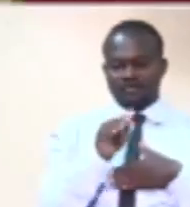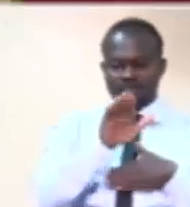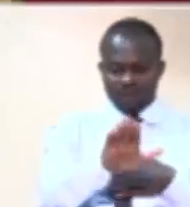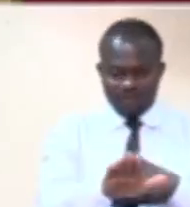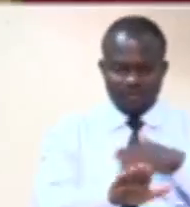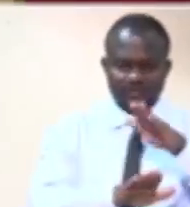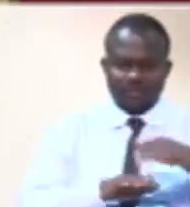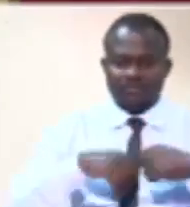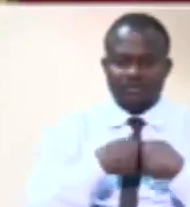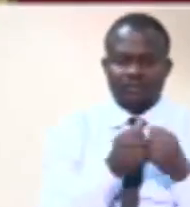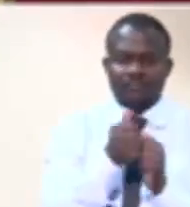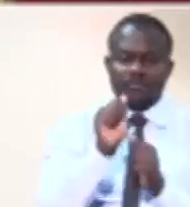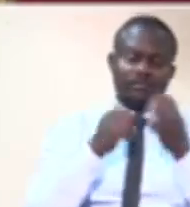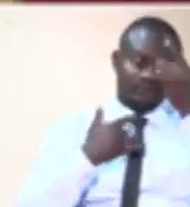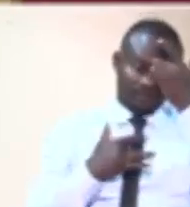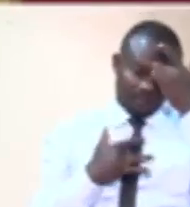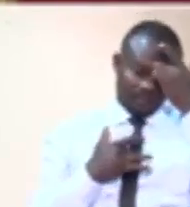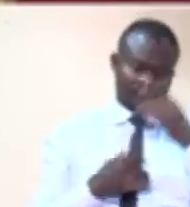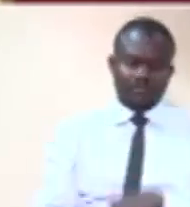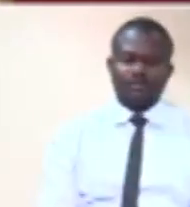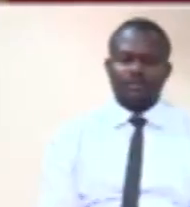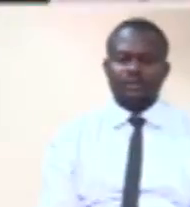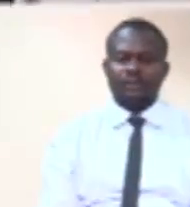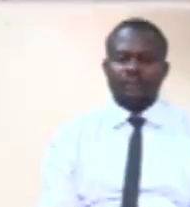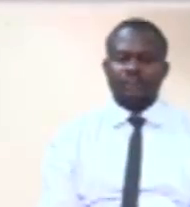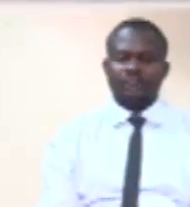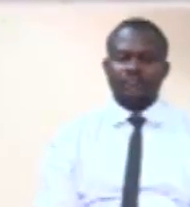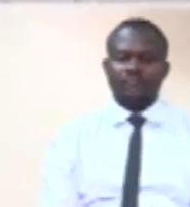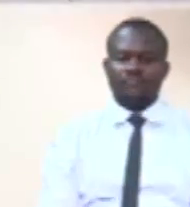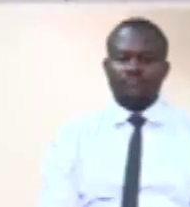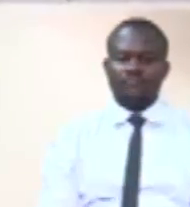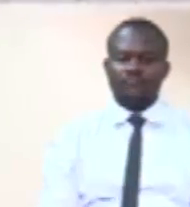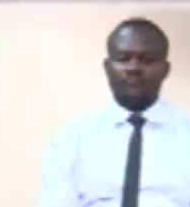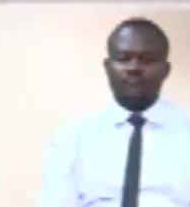ikomeye yo guhangana n'iki cyorezo. Fiston Felix Abineza, i Kigali.